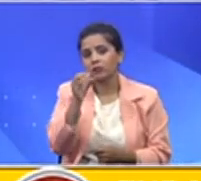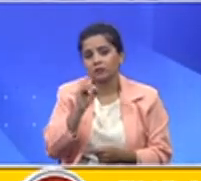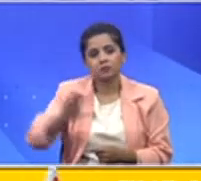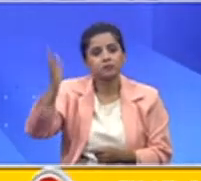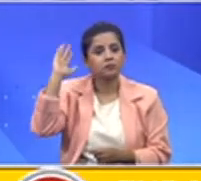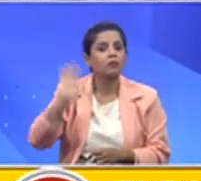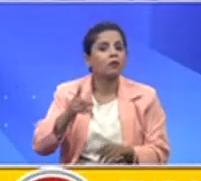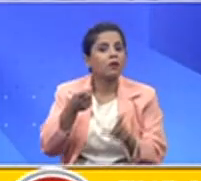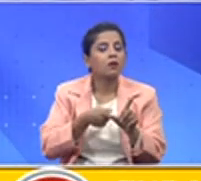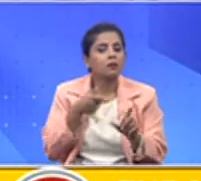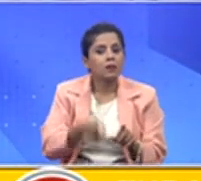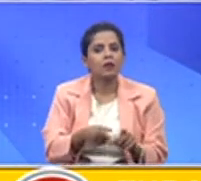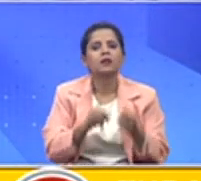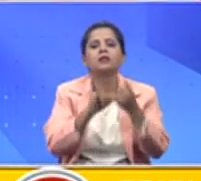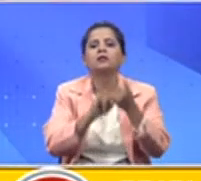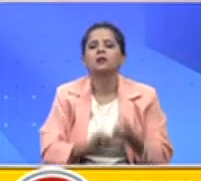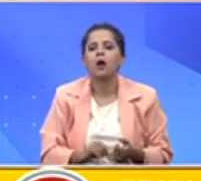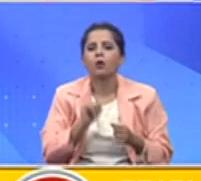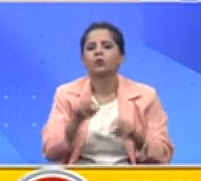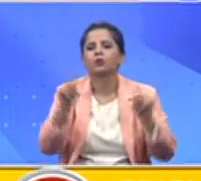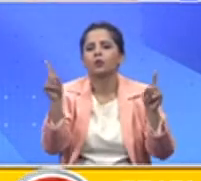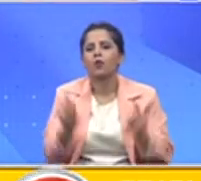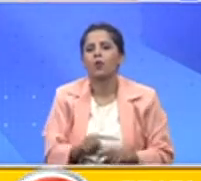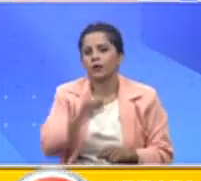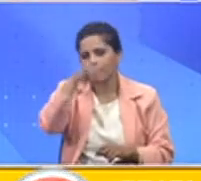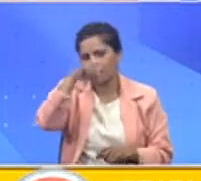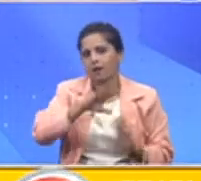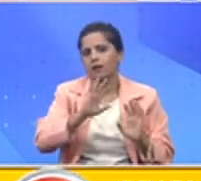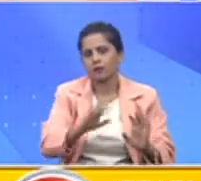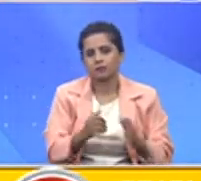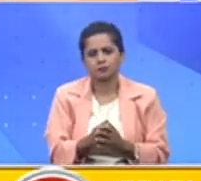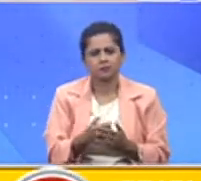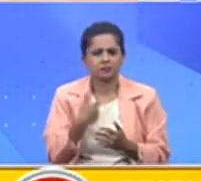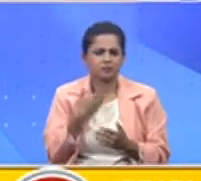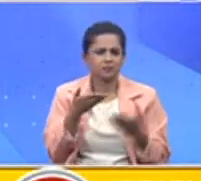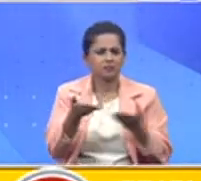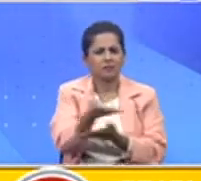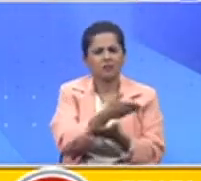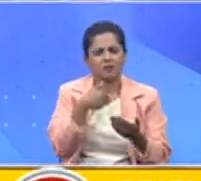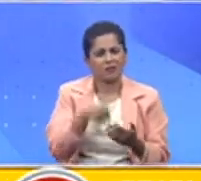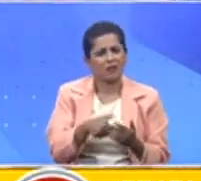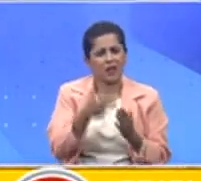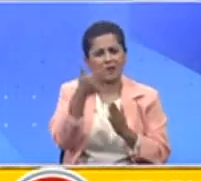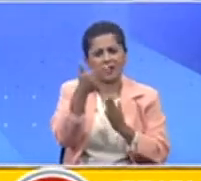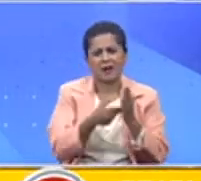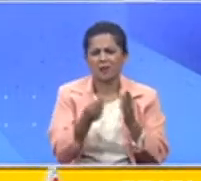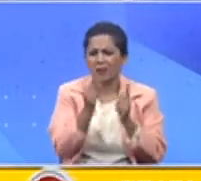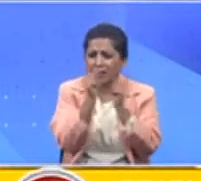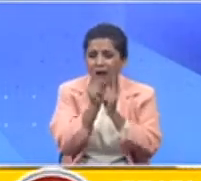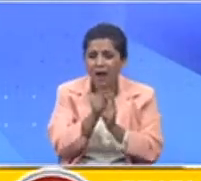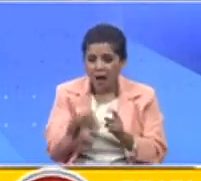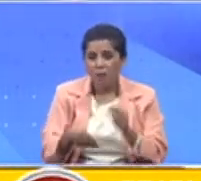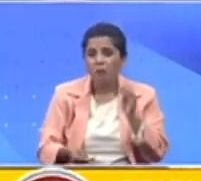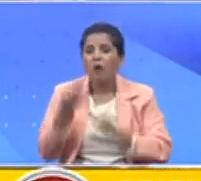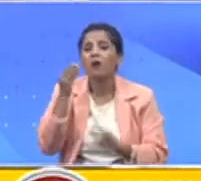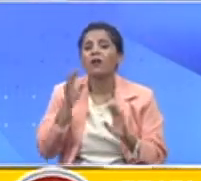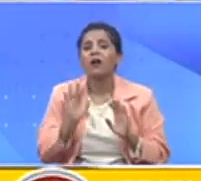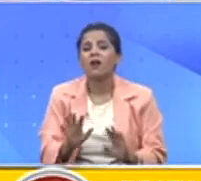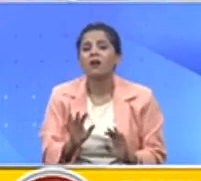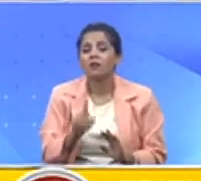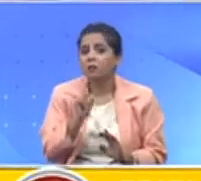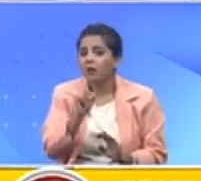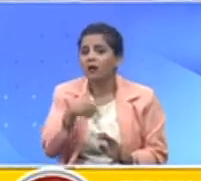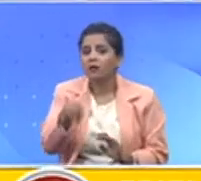दक्षिन भारत से हैं, साथियों, यहां मैंने तो बहुत कभी नाम दिये हैं, जिबकि देखें